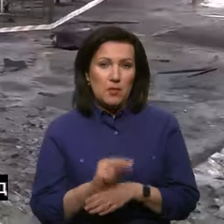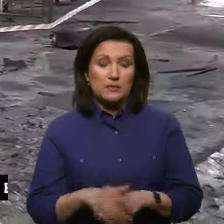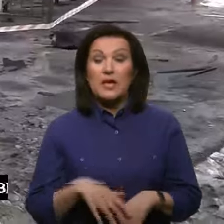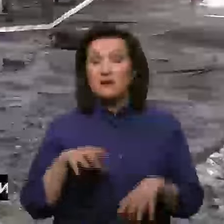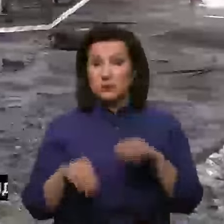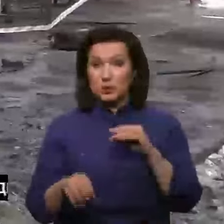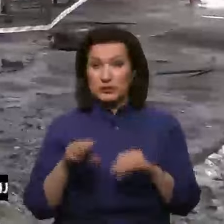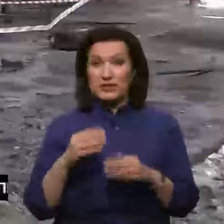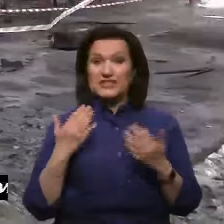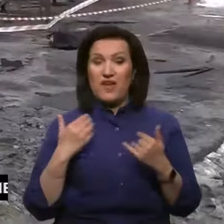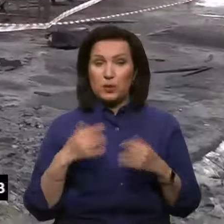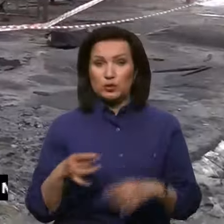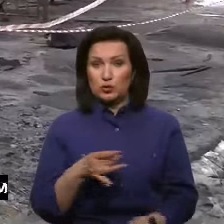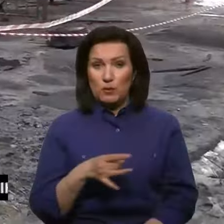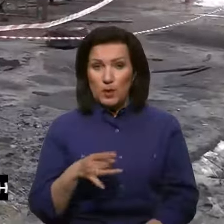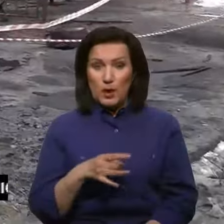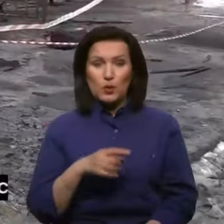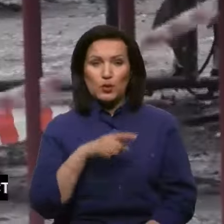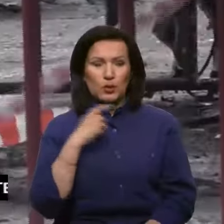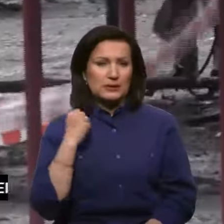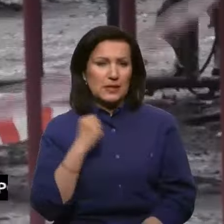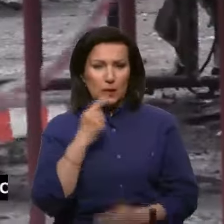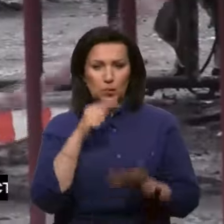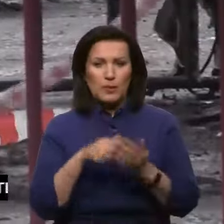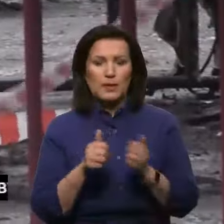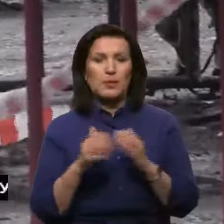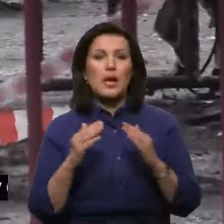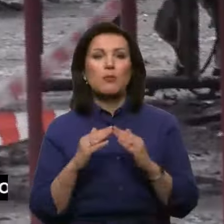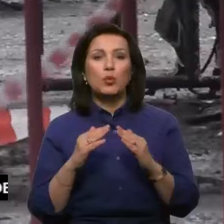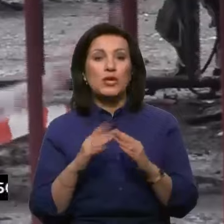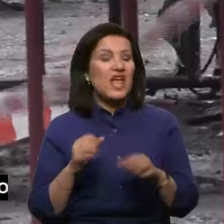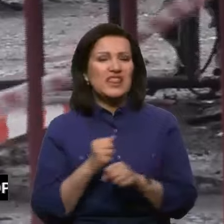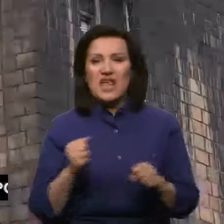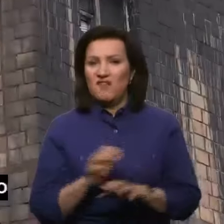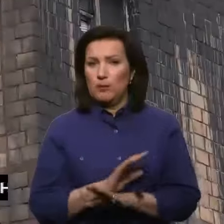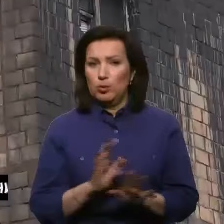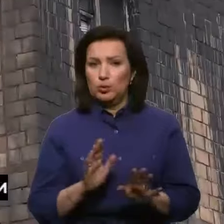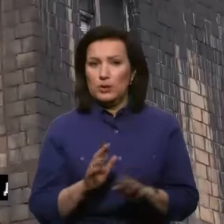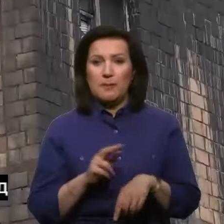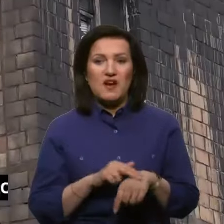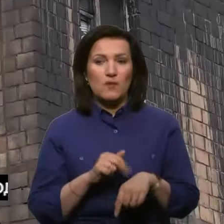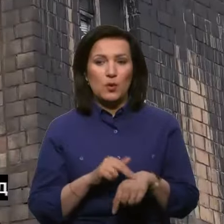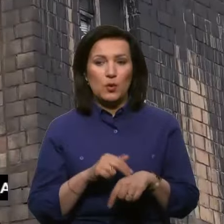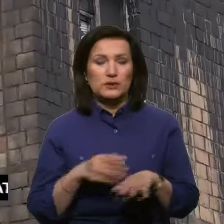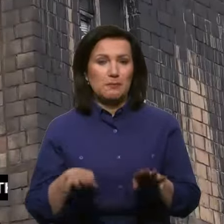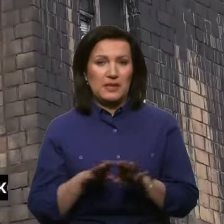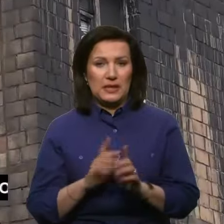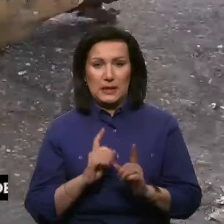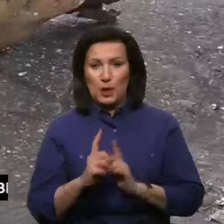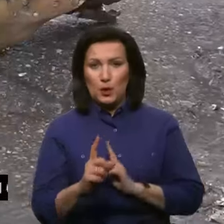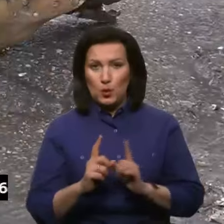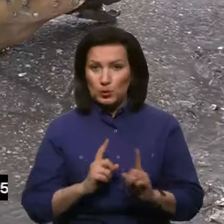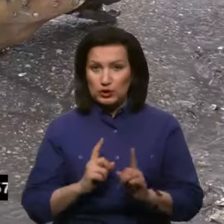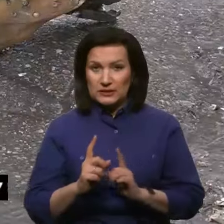У сусідньому Святошинському районі російська ракета впала біля будинку і не вибухнула. Правоохоронці перекрили рух